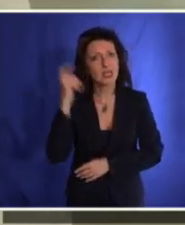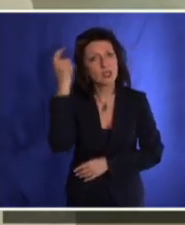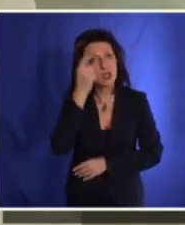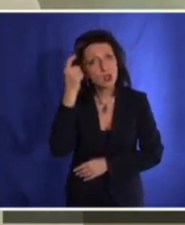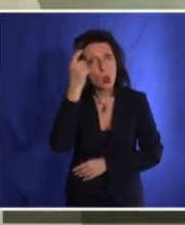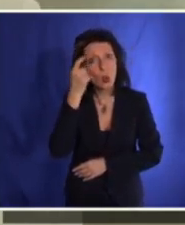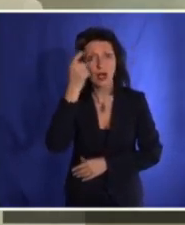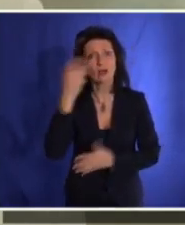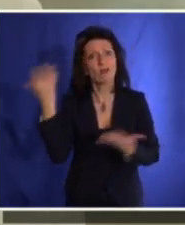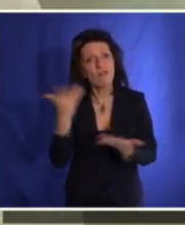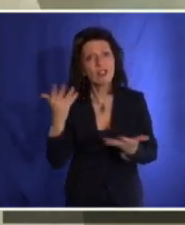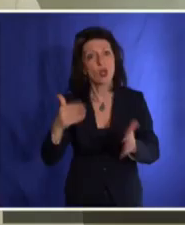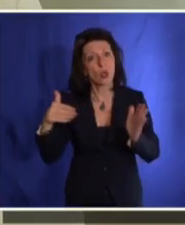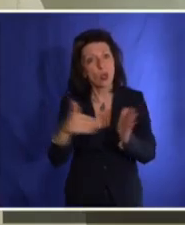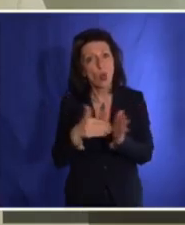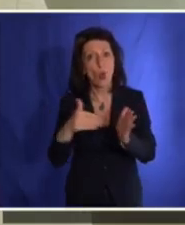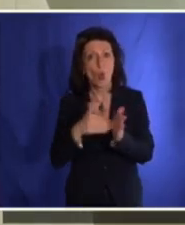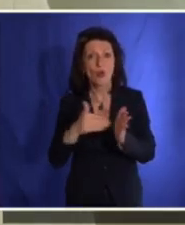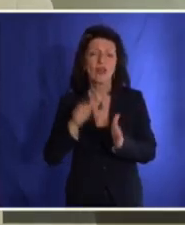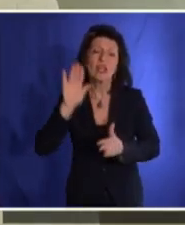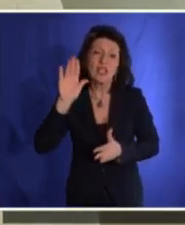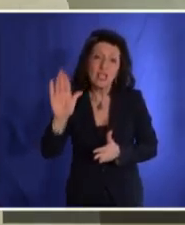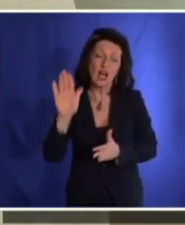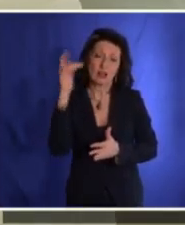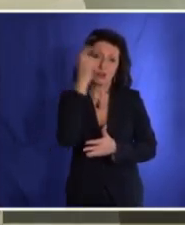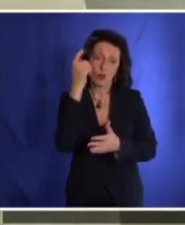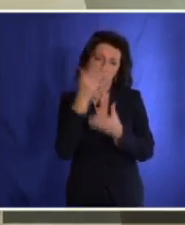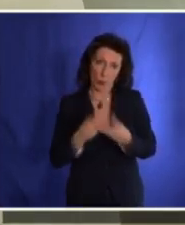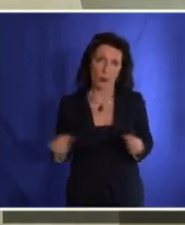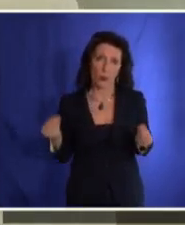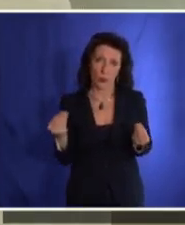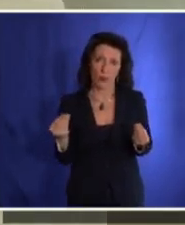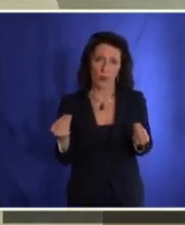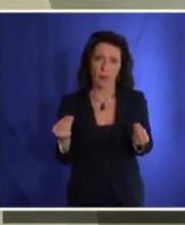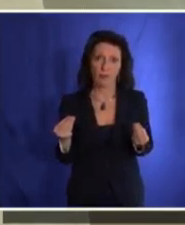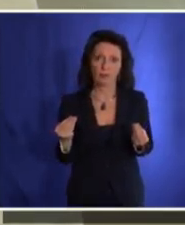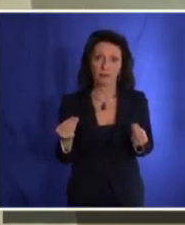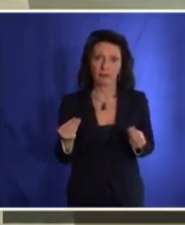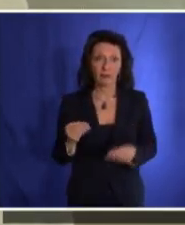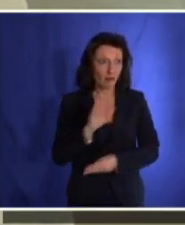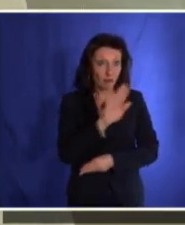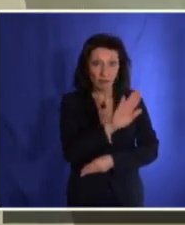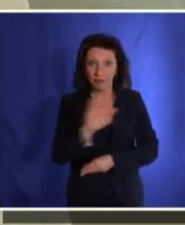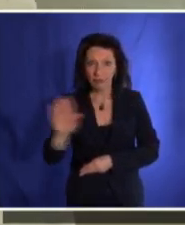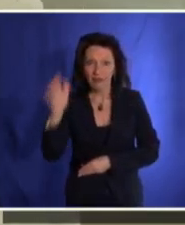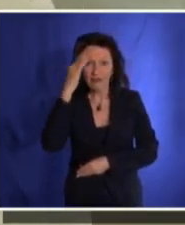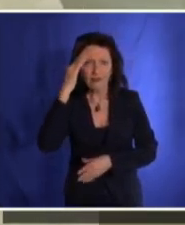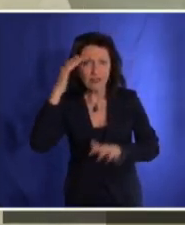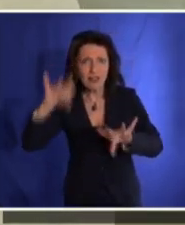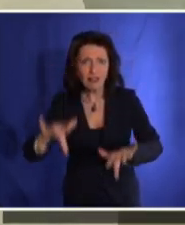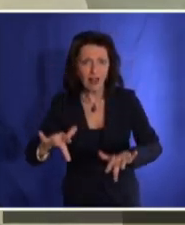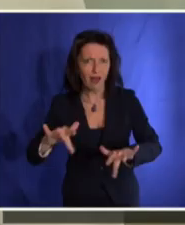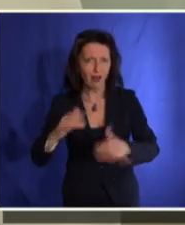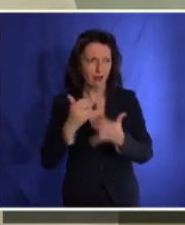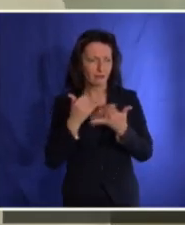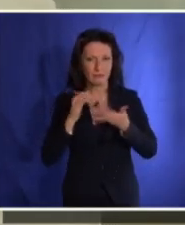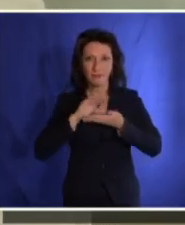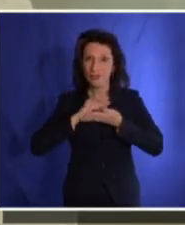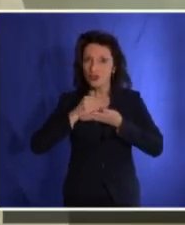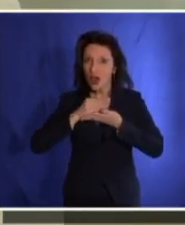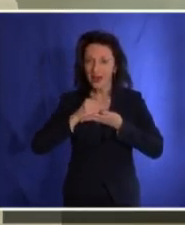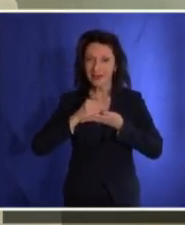Antworten braucht es darauf? Euer Wissen ist ein Schatz und der ist für die Erarbeitung